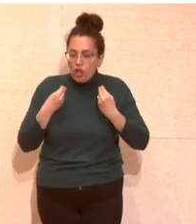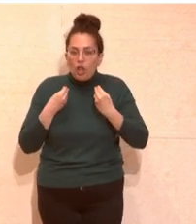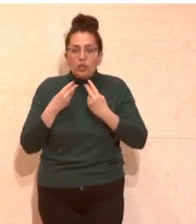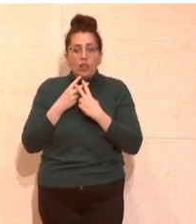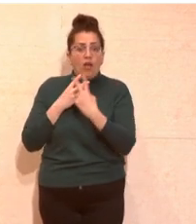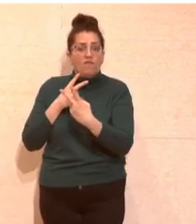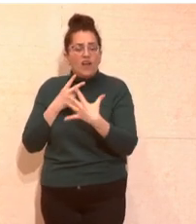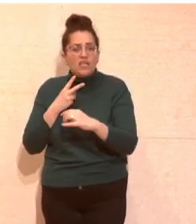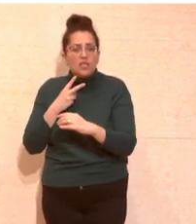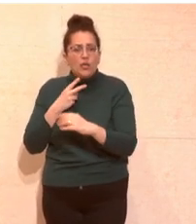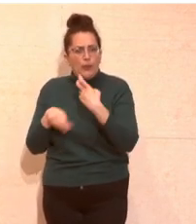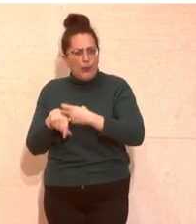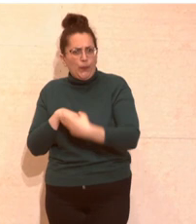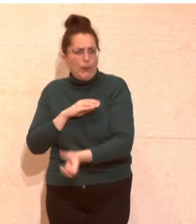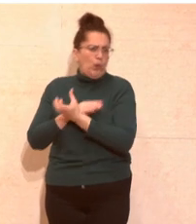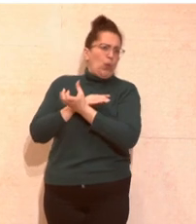nous faire évoluer aussi.